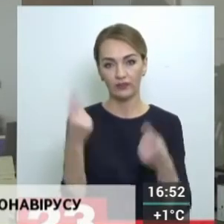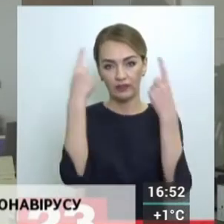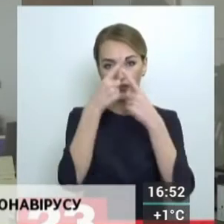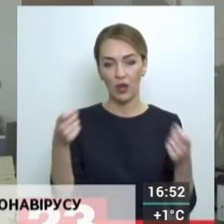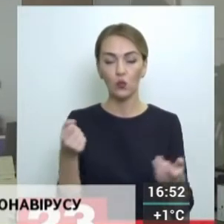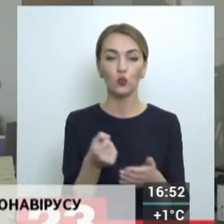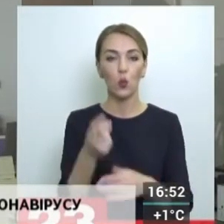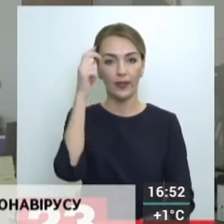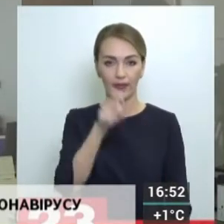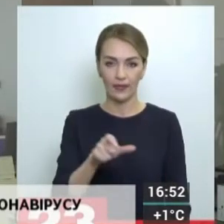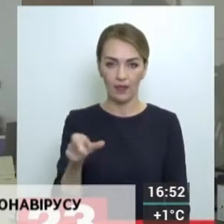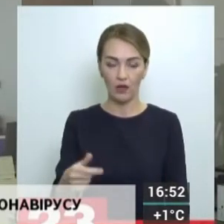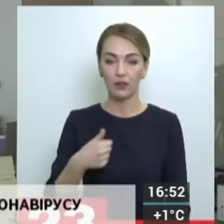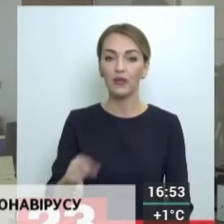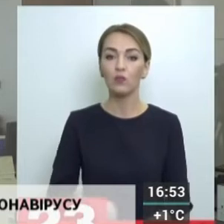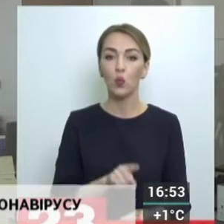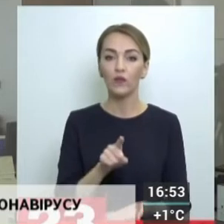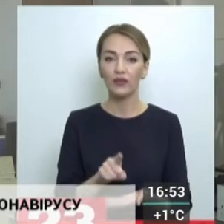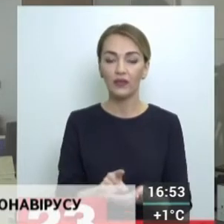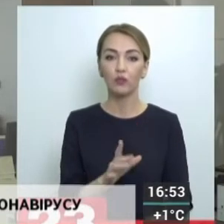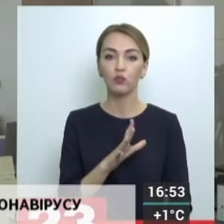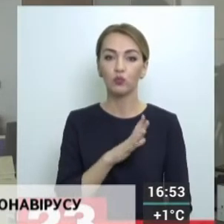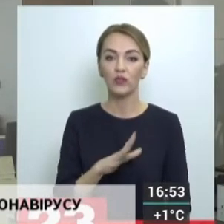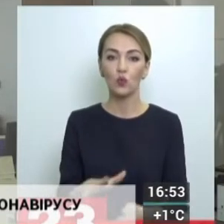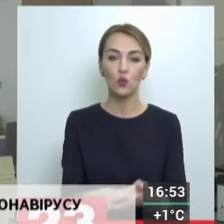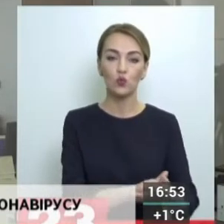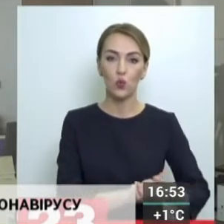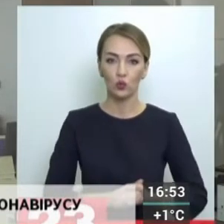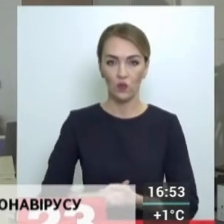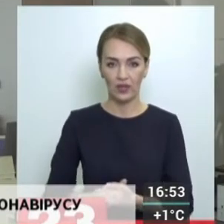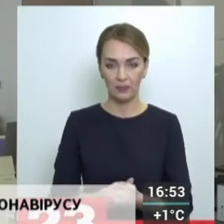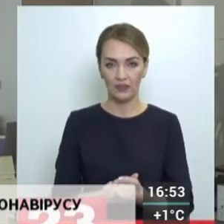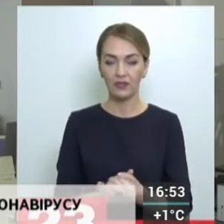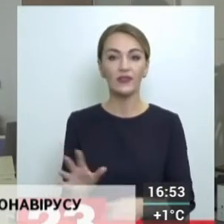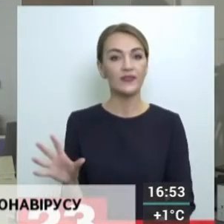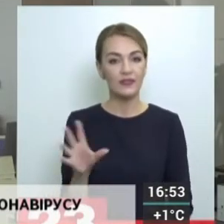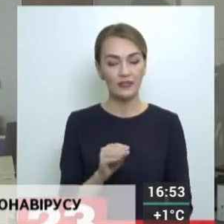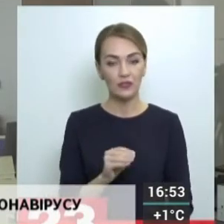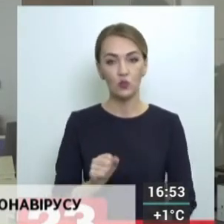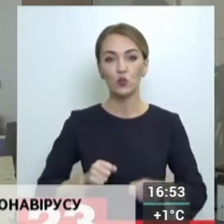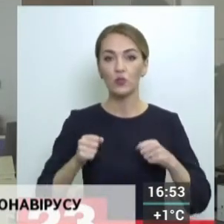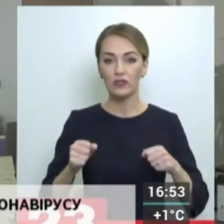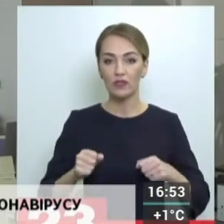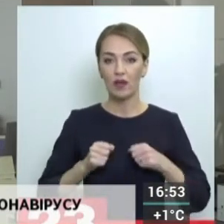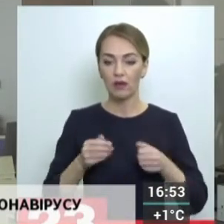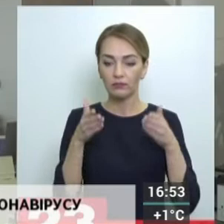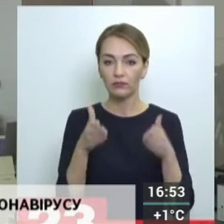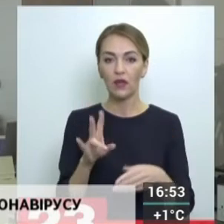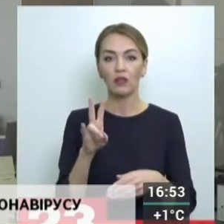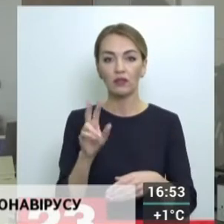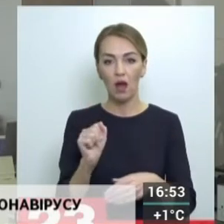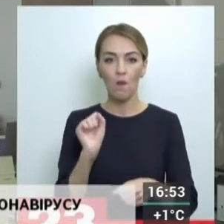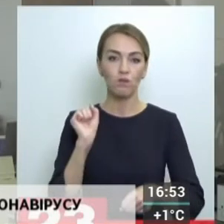киян. Ми повинні бути консолідованими і всі зусилля кинути